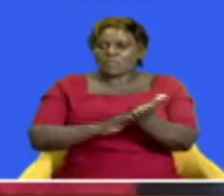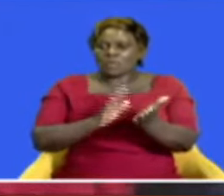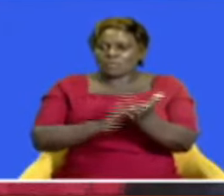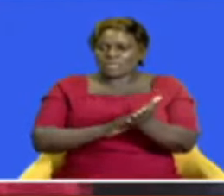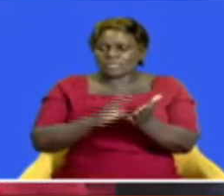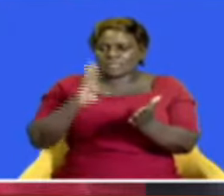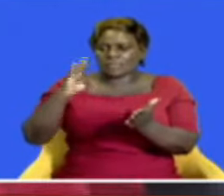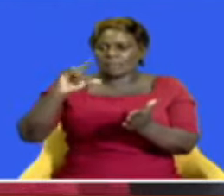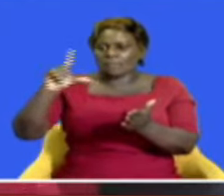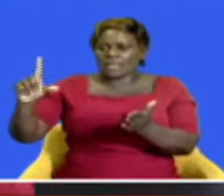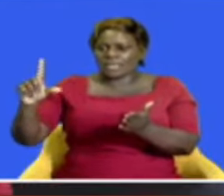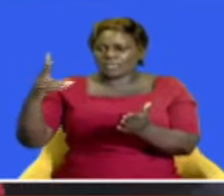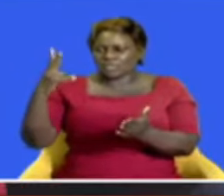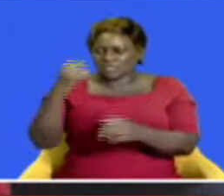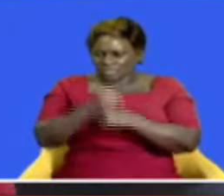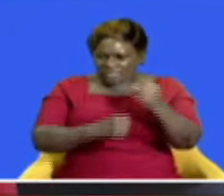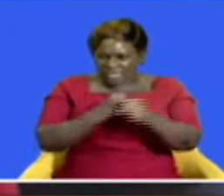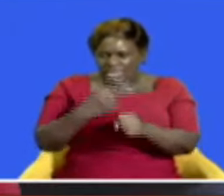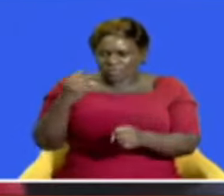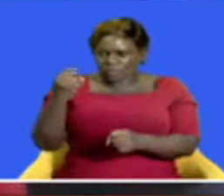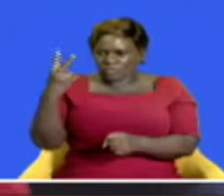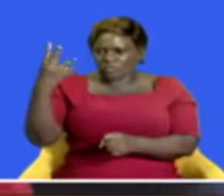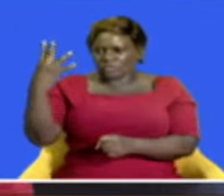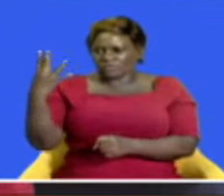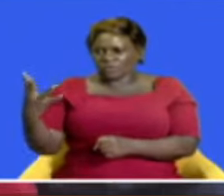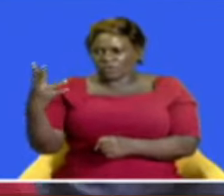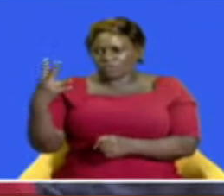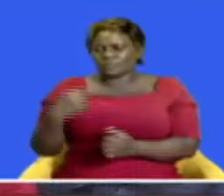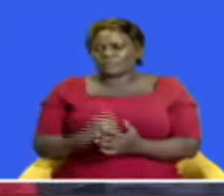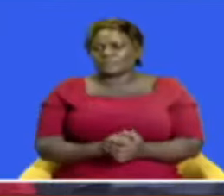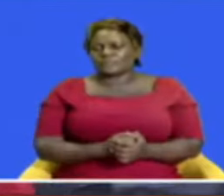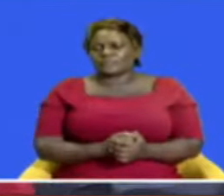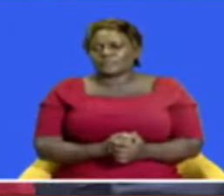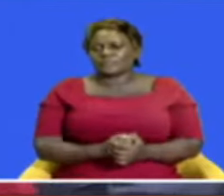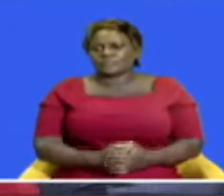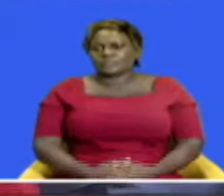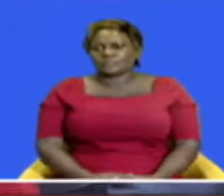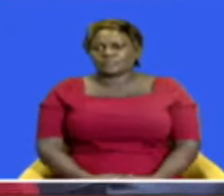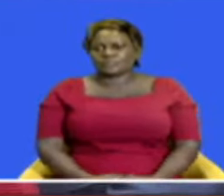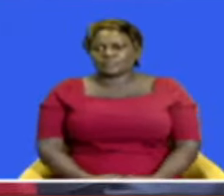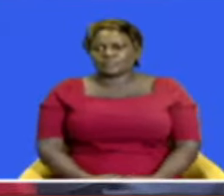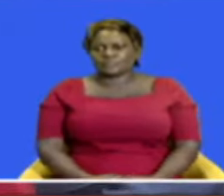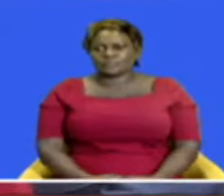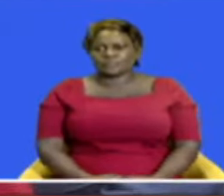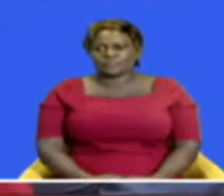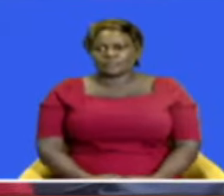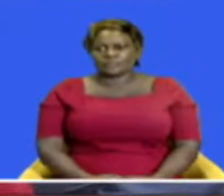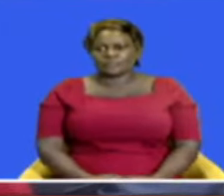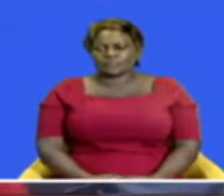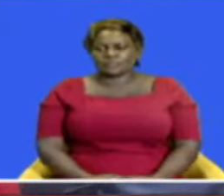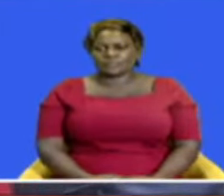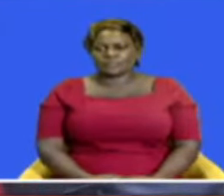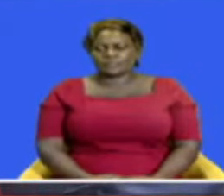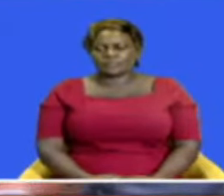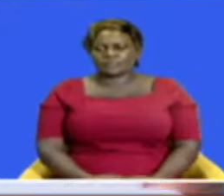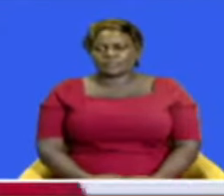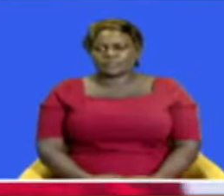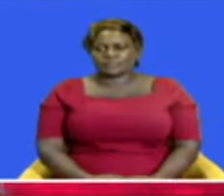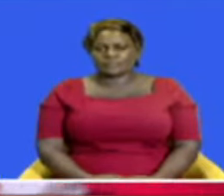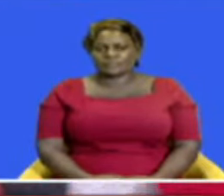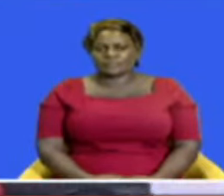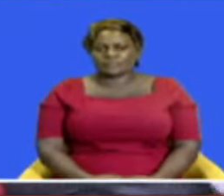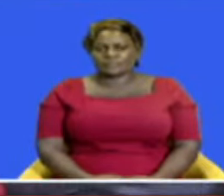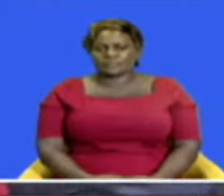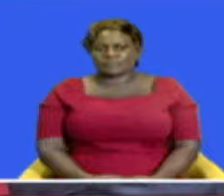kwenye mswada wa fedha wa mwaka wa 2024. Sofia Ali nikiripotia runinga